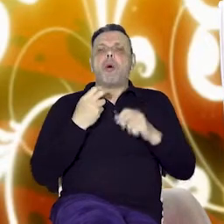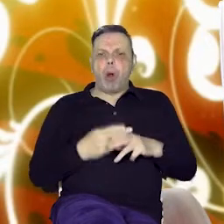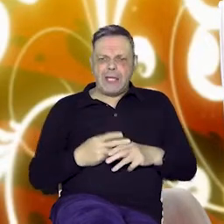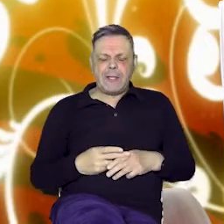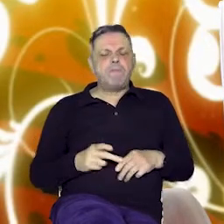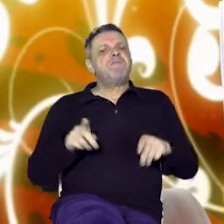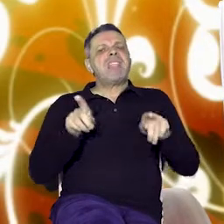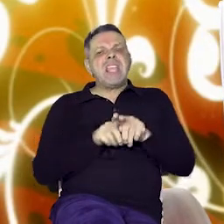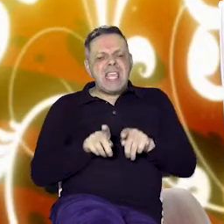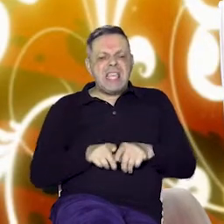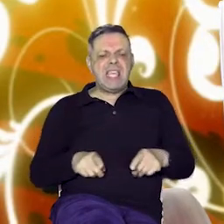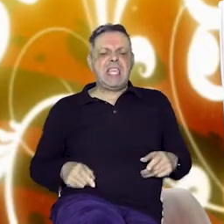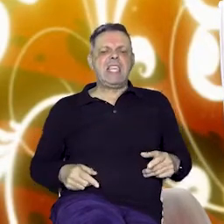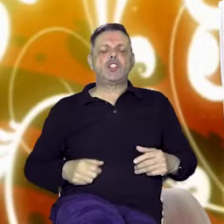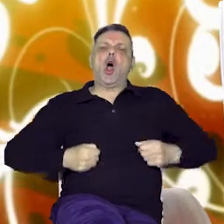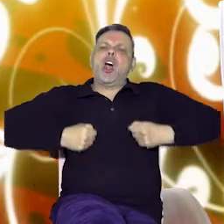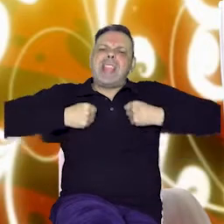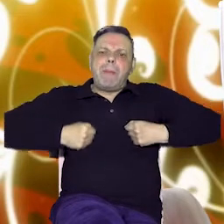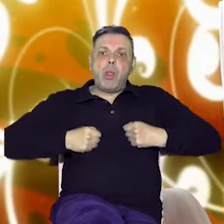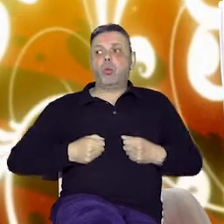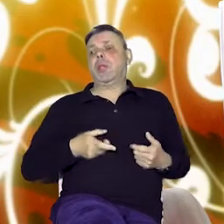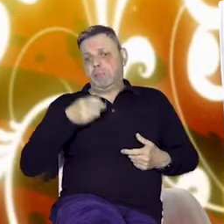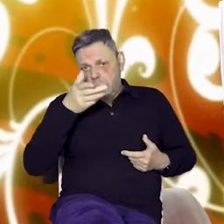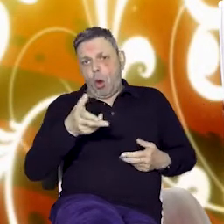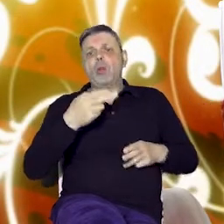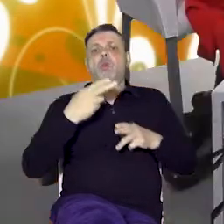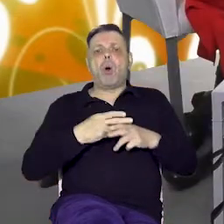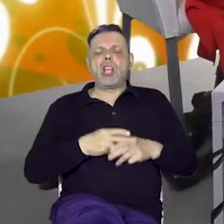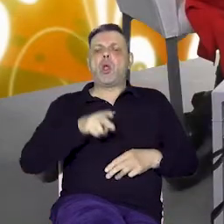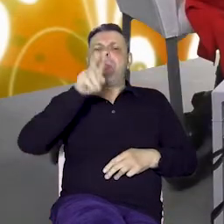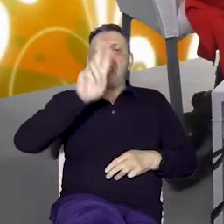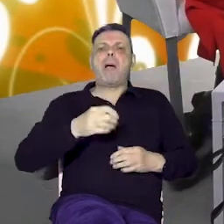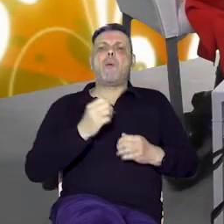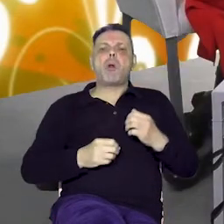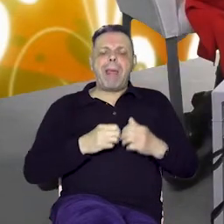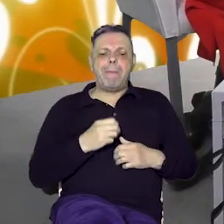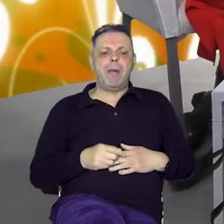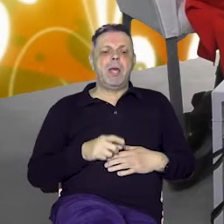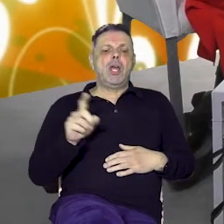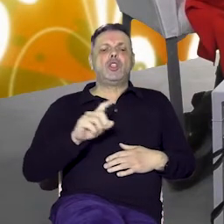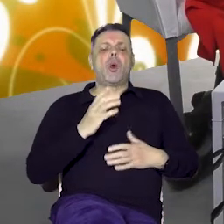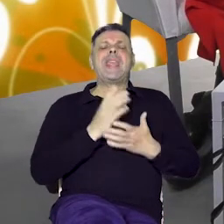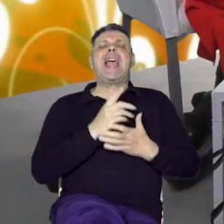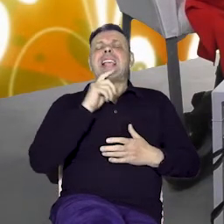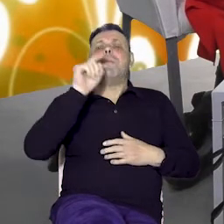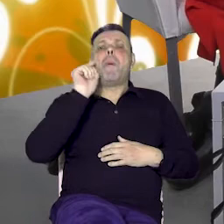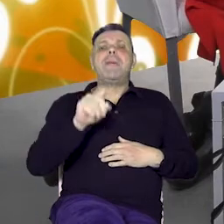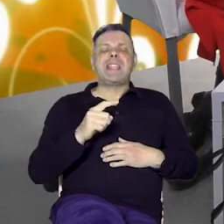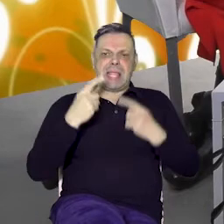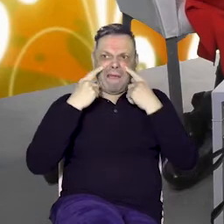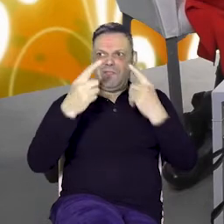i morbido debeli ljudi imaju bolest. Tako je. Imaju problem, imaju sve, jer gledajte, to nije samo pitanje